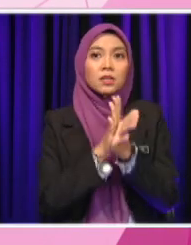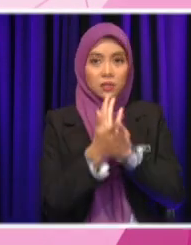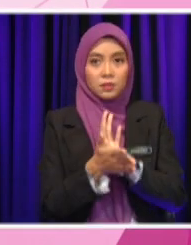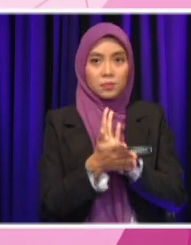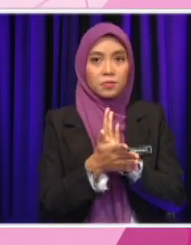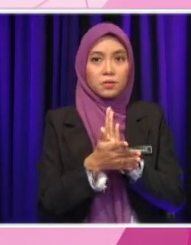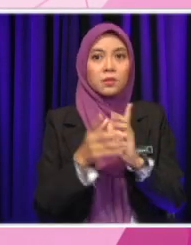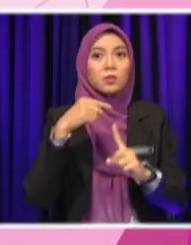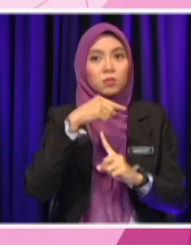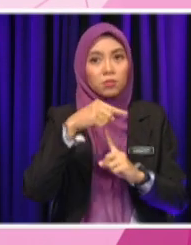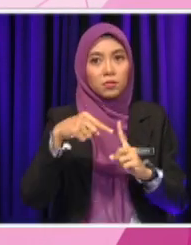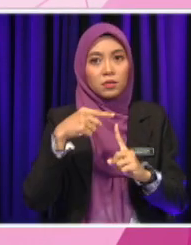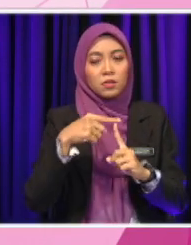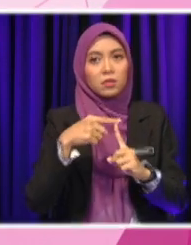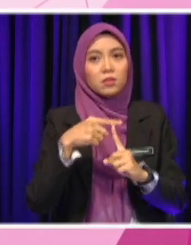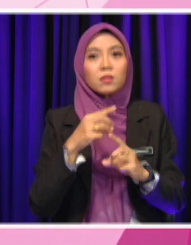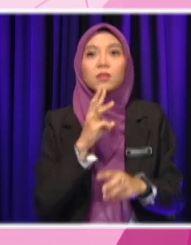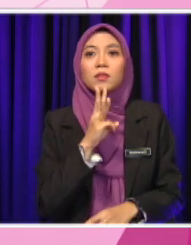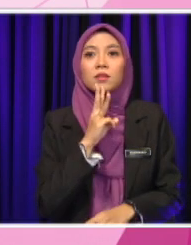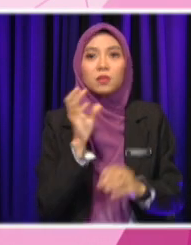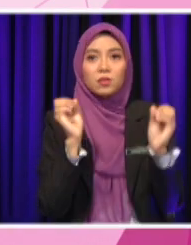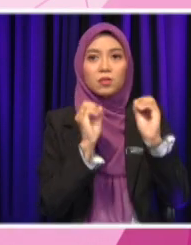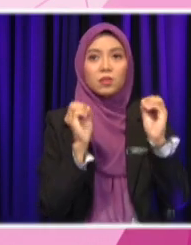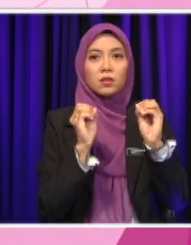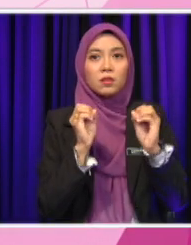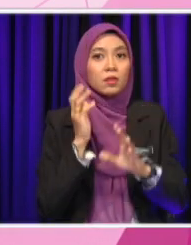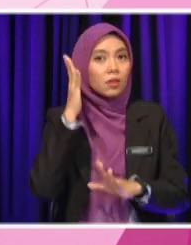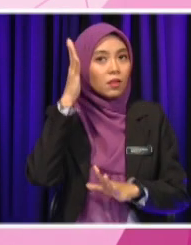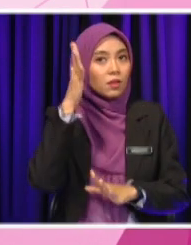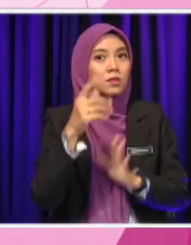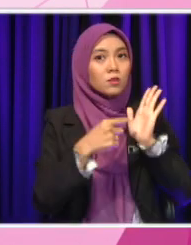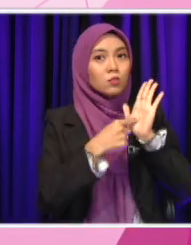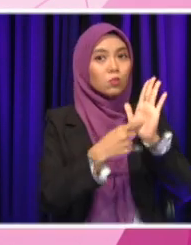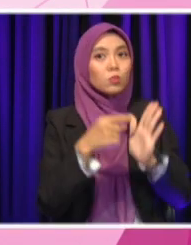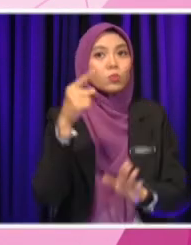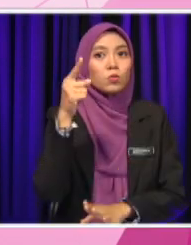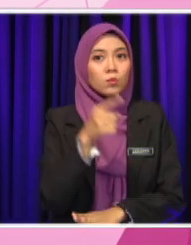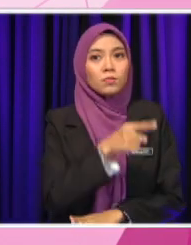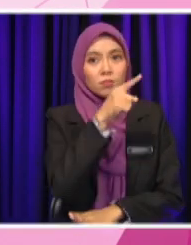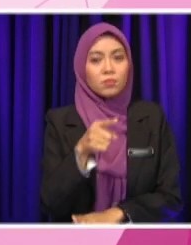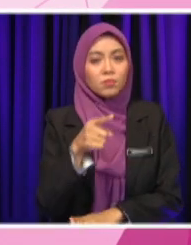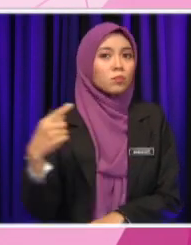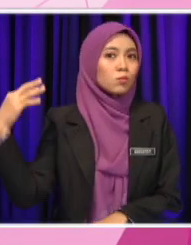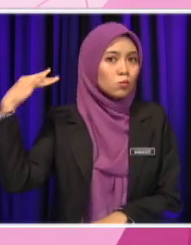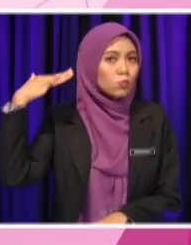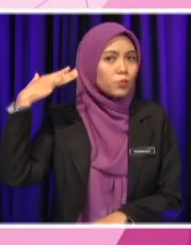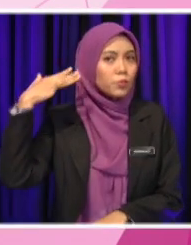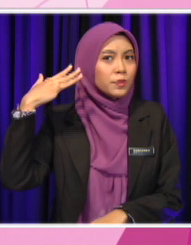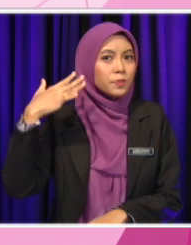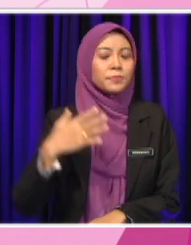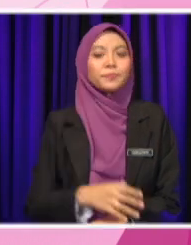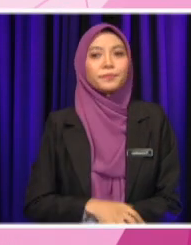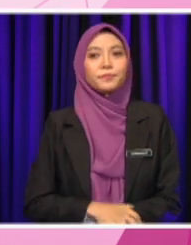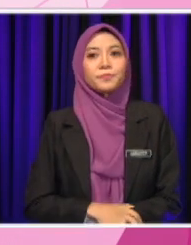air, cikgu, papan LED menunjukkan ikon X dan pembas berbunyi dan juga motor pam dihidupkan,